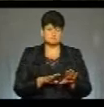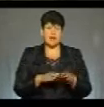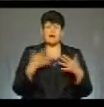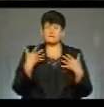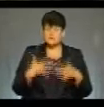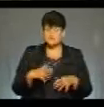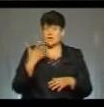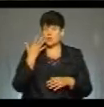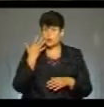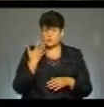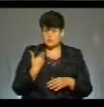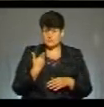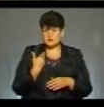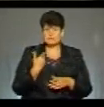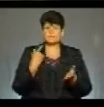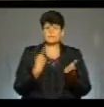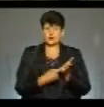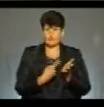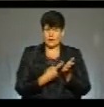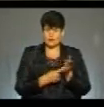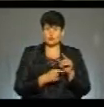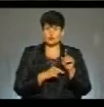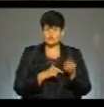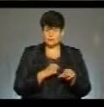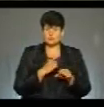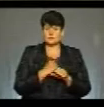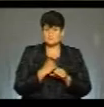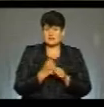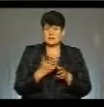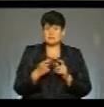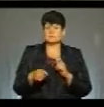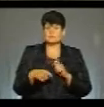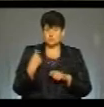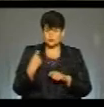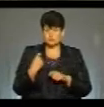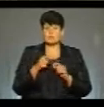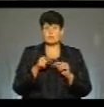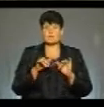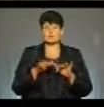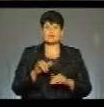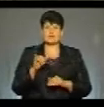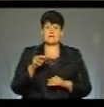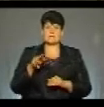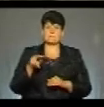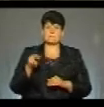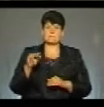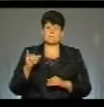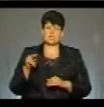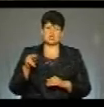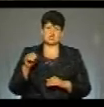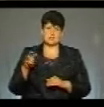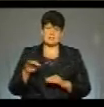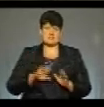вже коли доведено, що він вчинив якийсь злочин, тоді вже процедура імпічменту – це відсторонення від